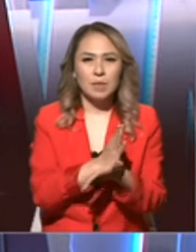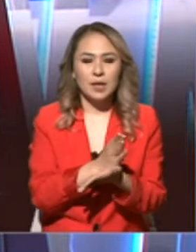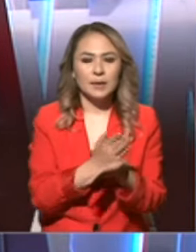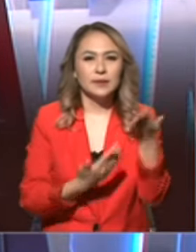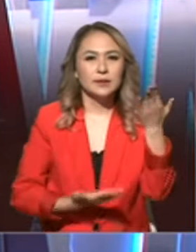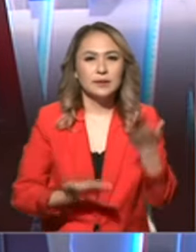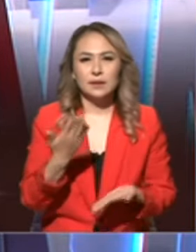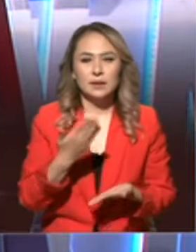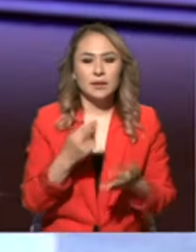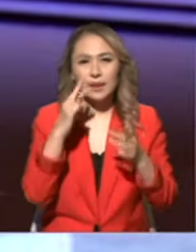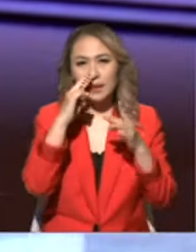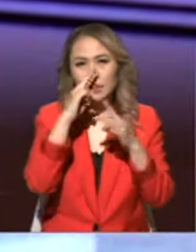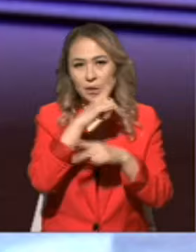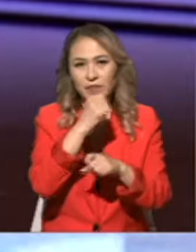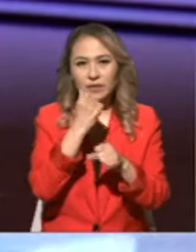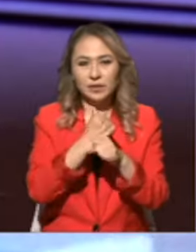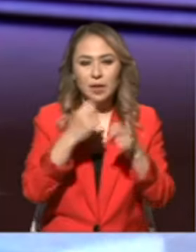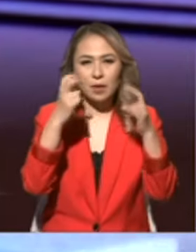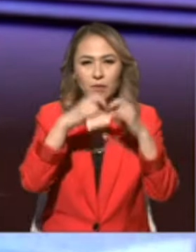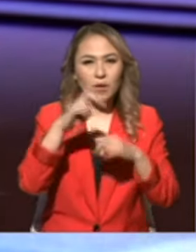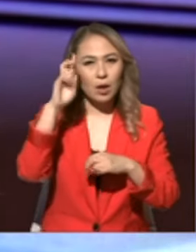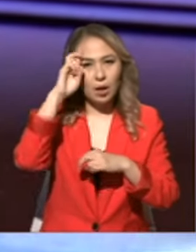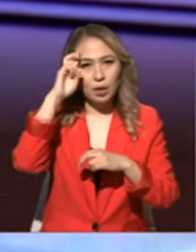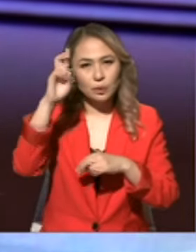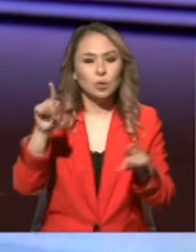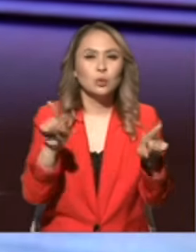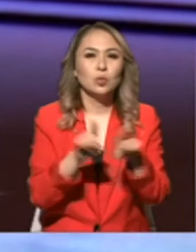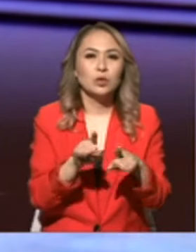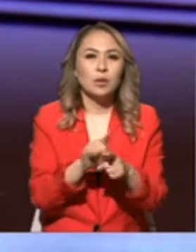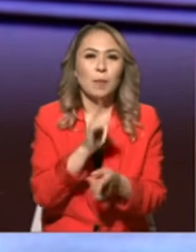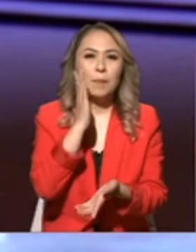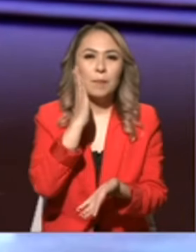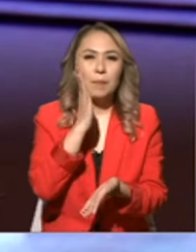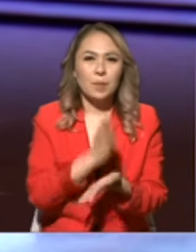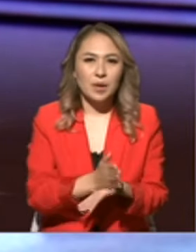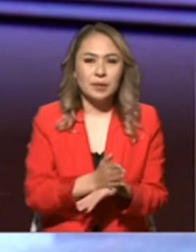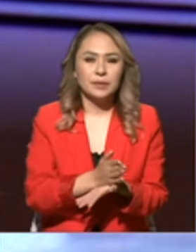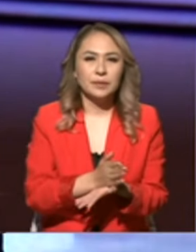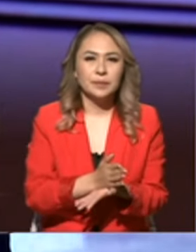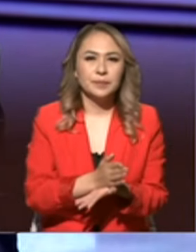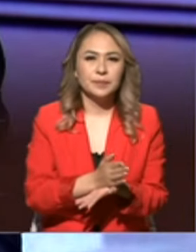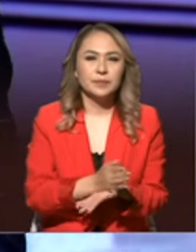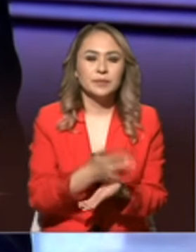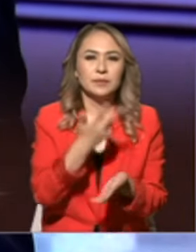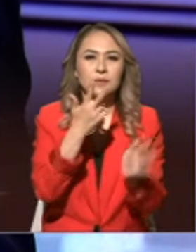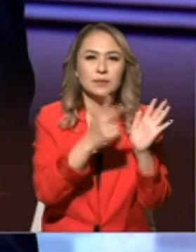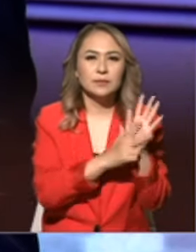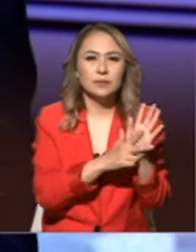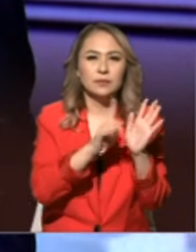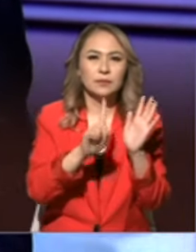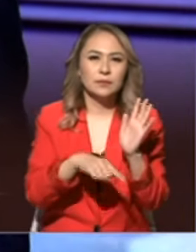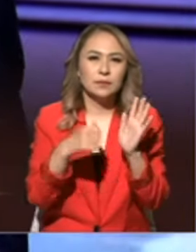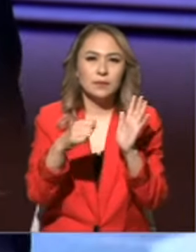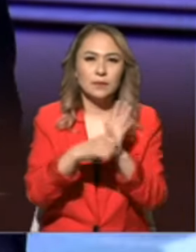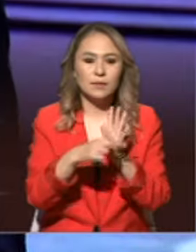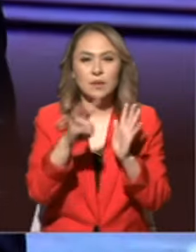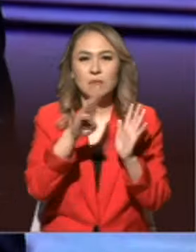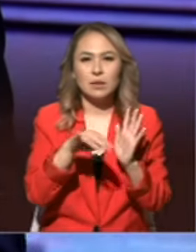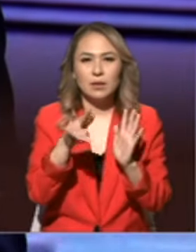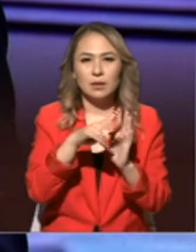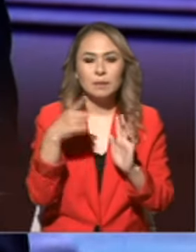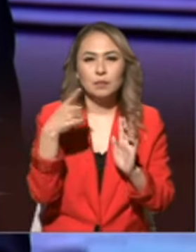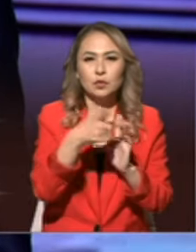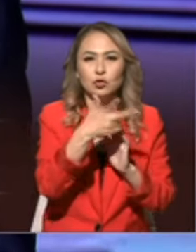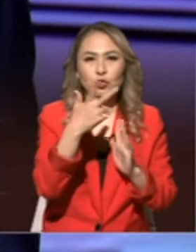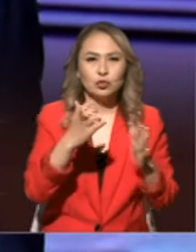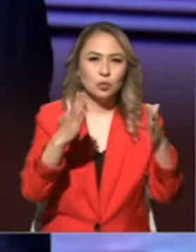дұрыс пайдаланбаса, оны тексеретін мемлекеттік органдар бар. Бұл жердегі жаңағы 8-де 6 миллиард 1300 үйге бөлінбеген